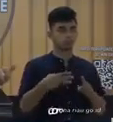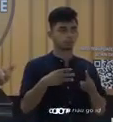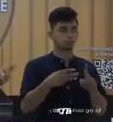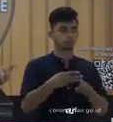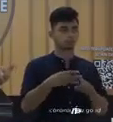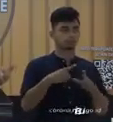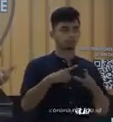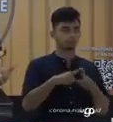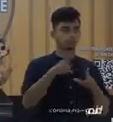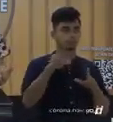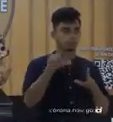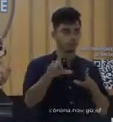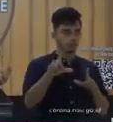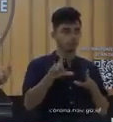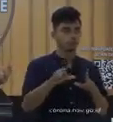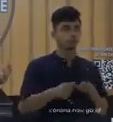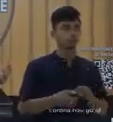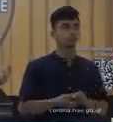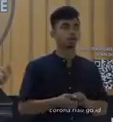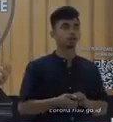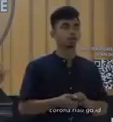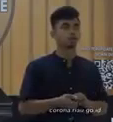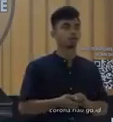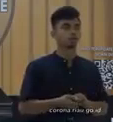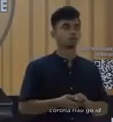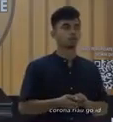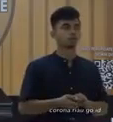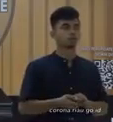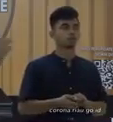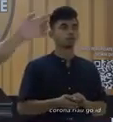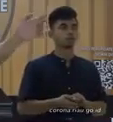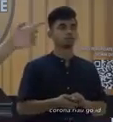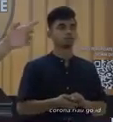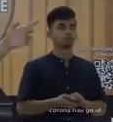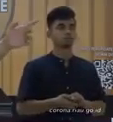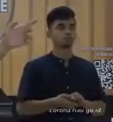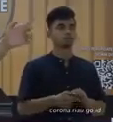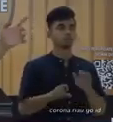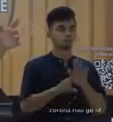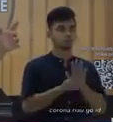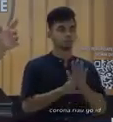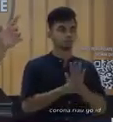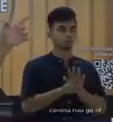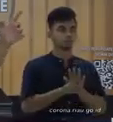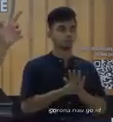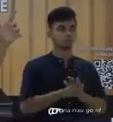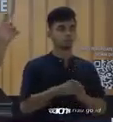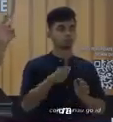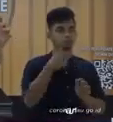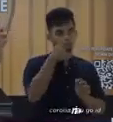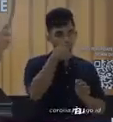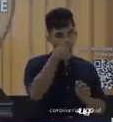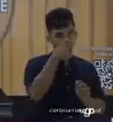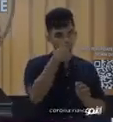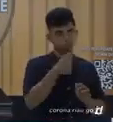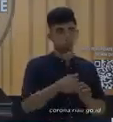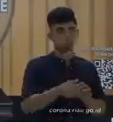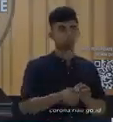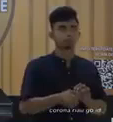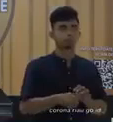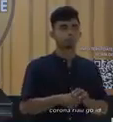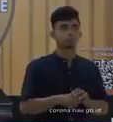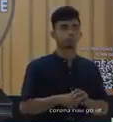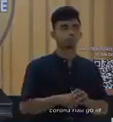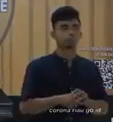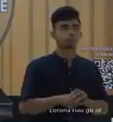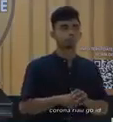Sama kayak influenza. Jadi kalau kita sebelum COVID-19 kan hampir tiap bulan, hampir sekali dua, mungkin setahun itu 3 kali kita